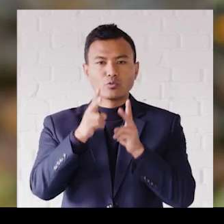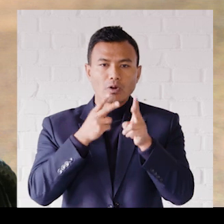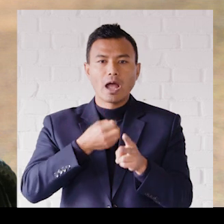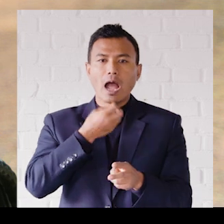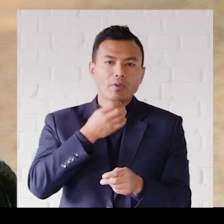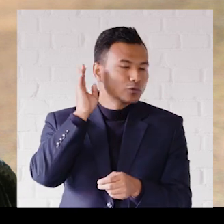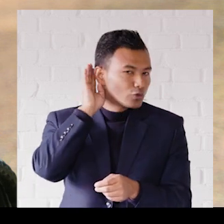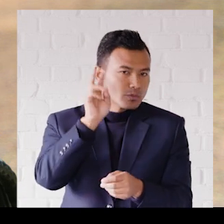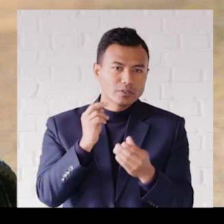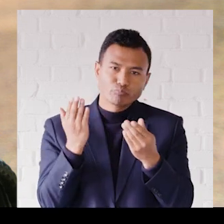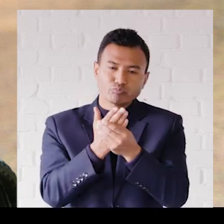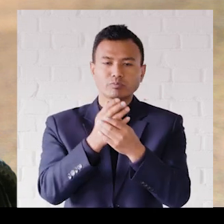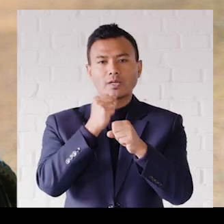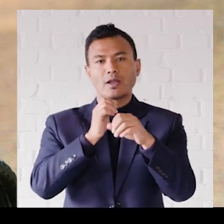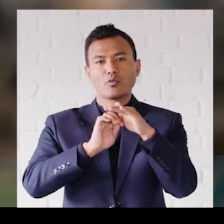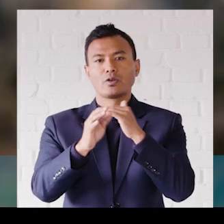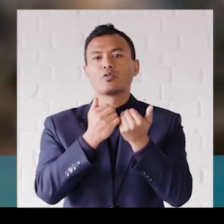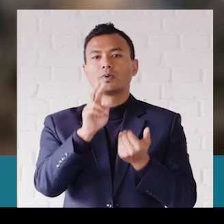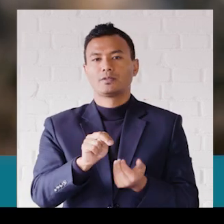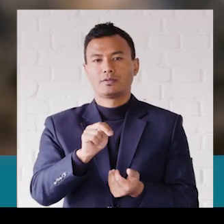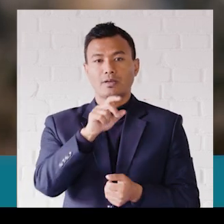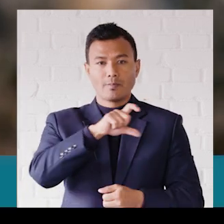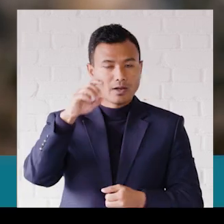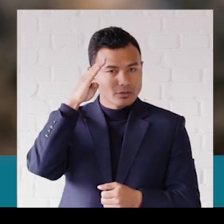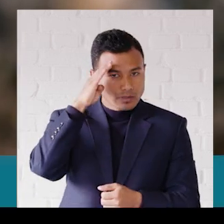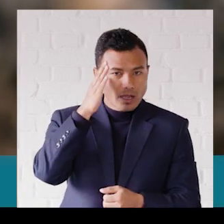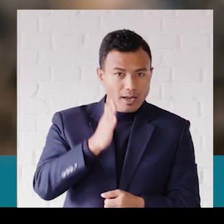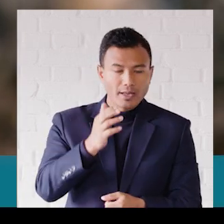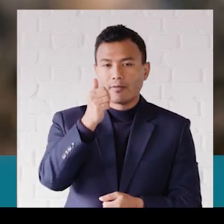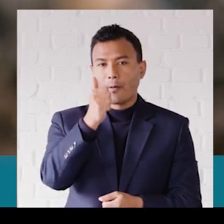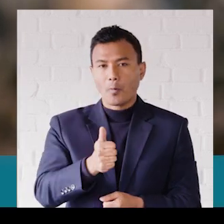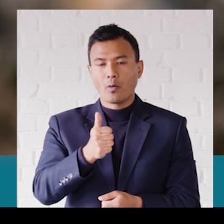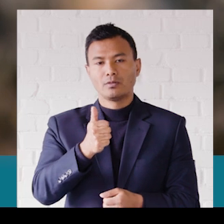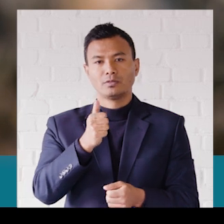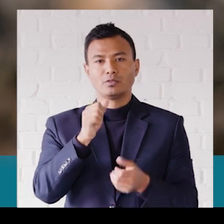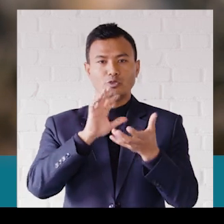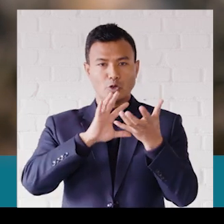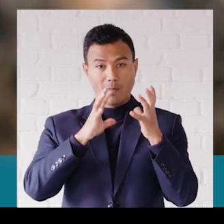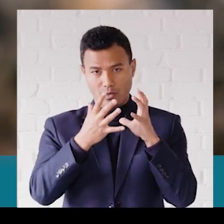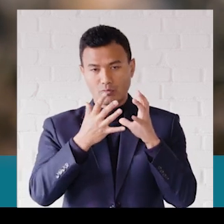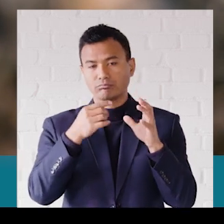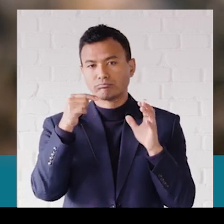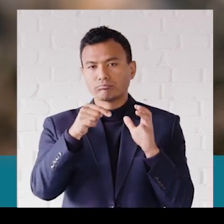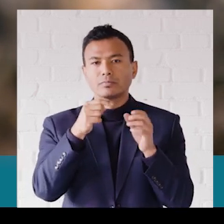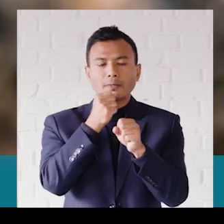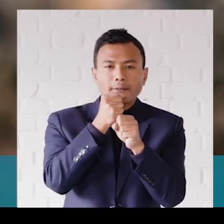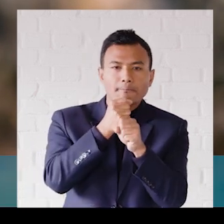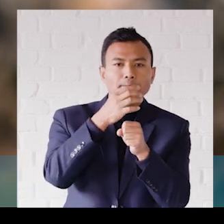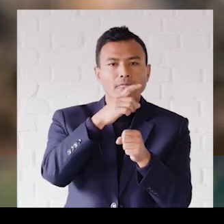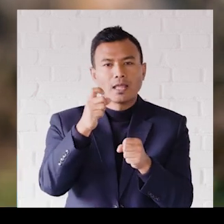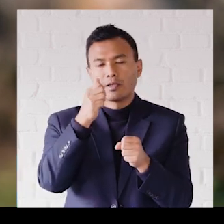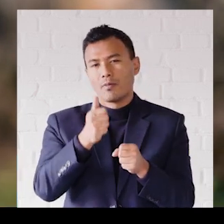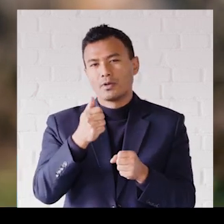heard, documented and implemented. नेपालको गभर्नमेन्टले चाहिँ अब क्लाइमेट चेन्जलाई ट्याकल